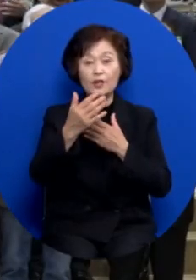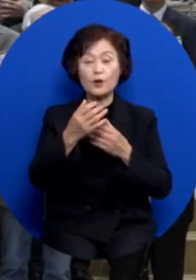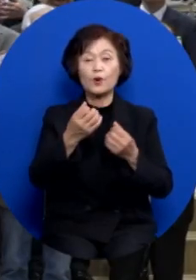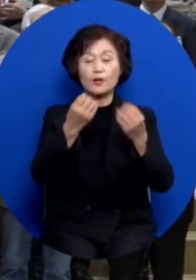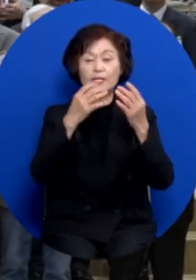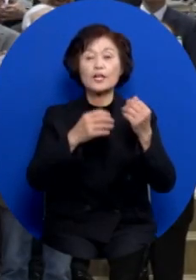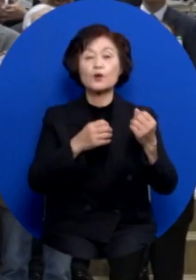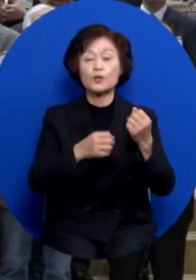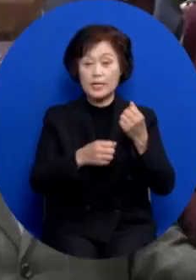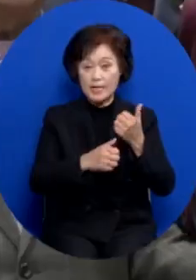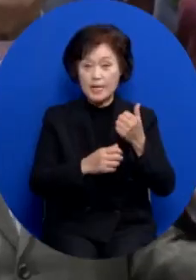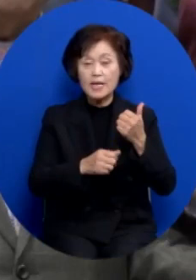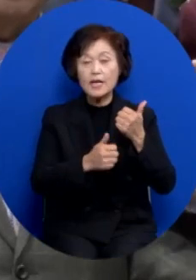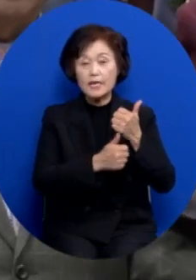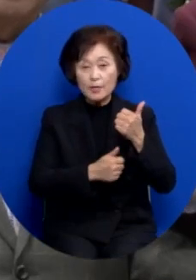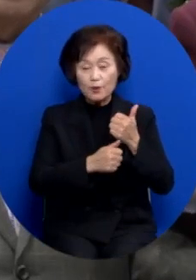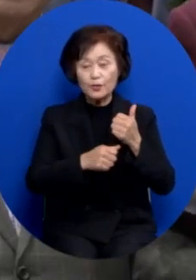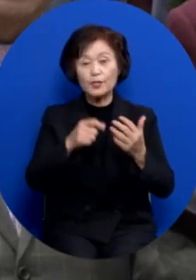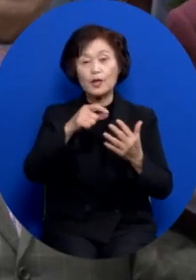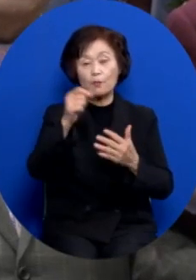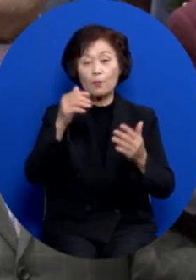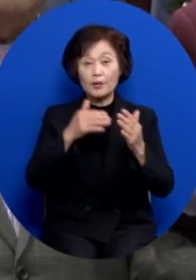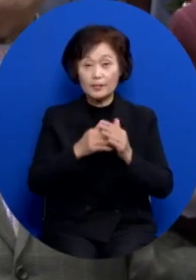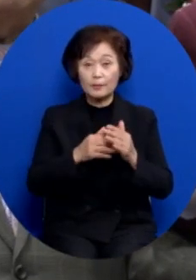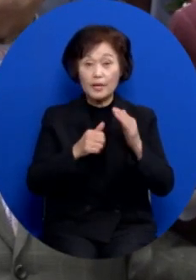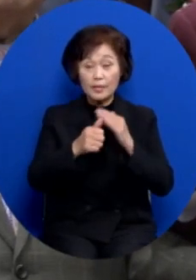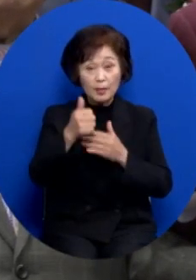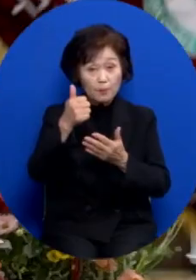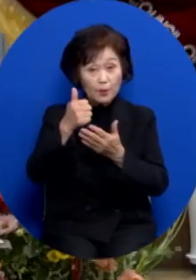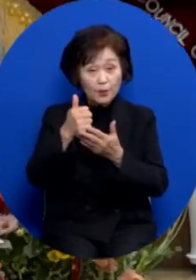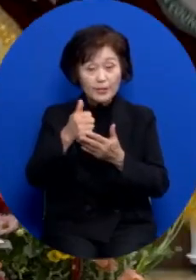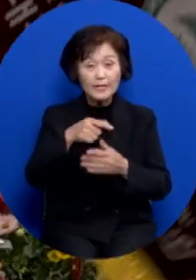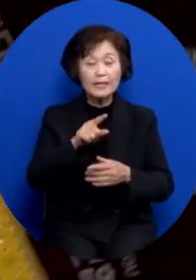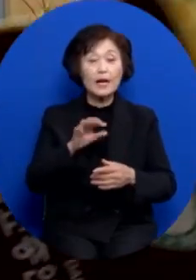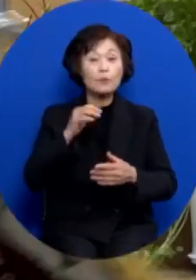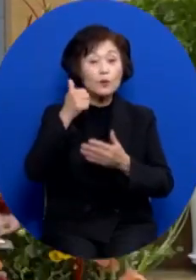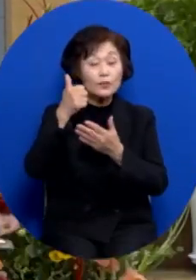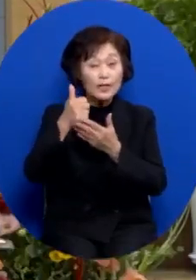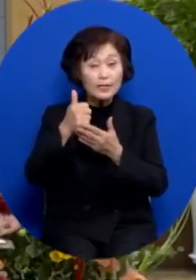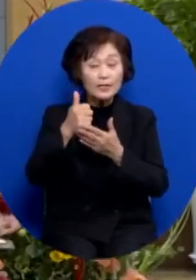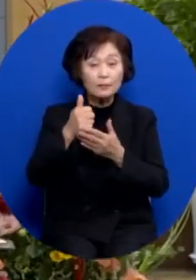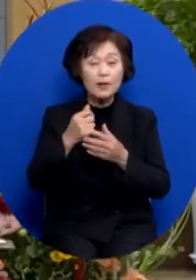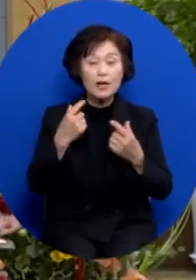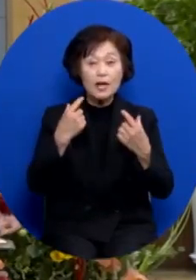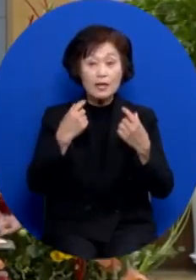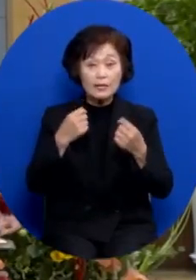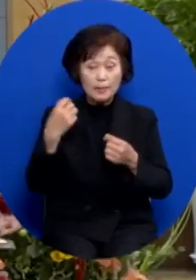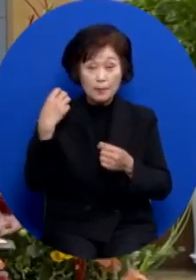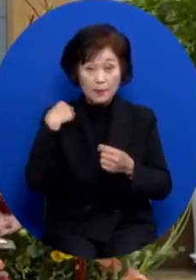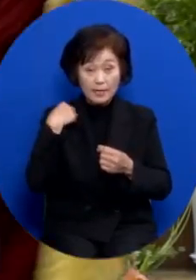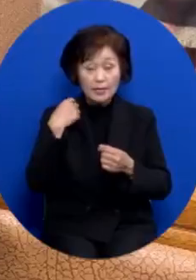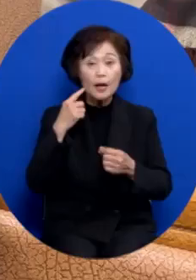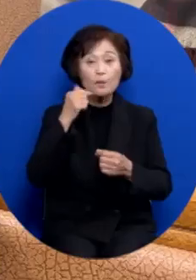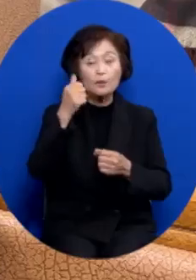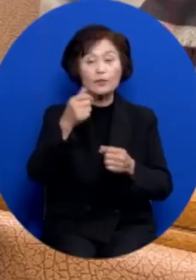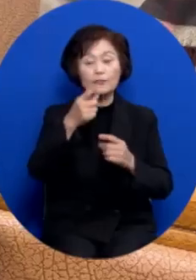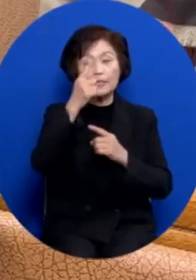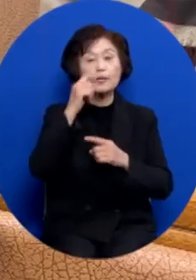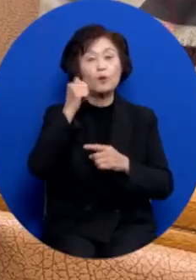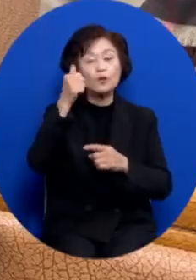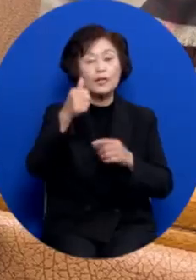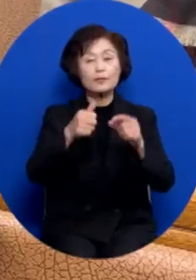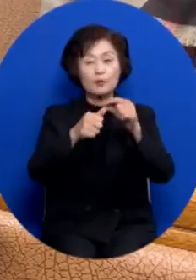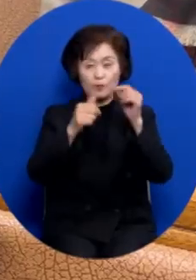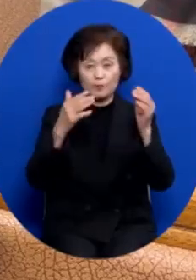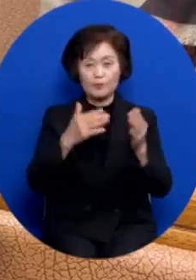구성했습니다. 이날 신임 대표회장에는 남명교회 강병일 목사가, 상임회장에는 내일교회 이관형 목사가 각각